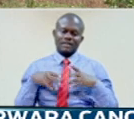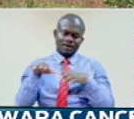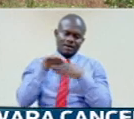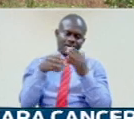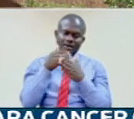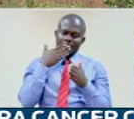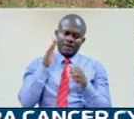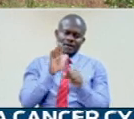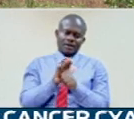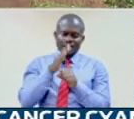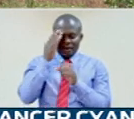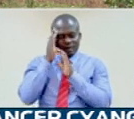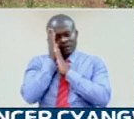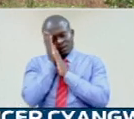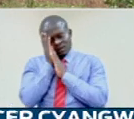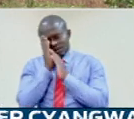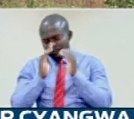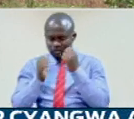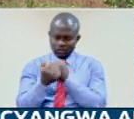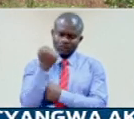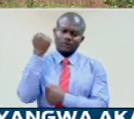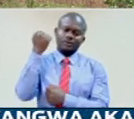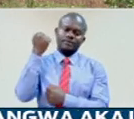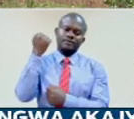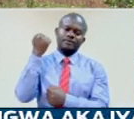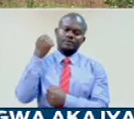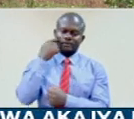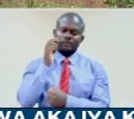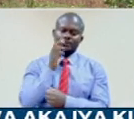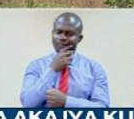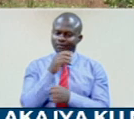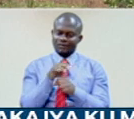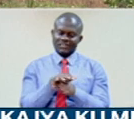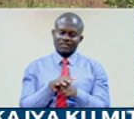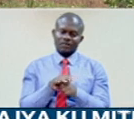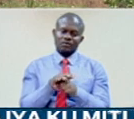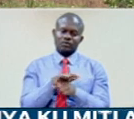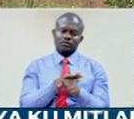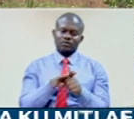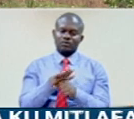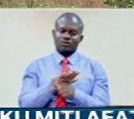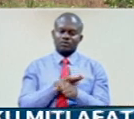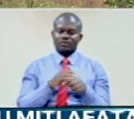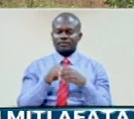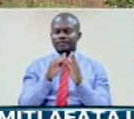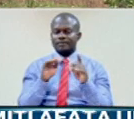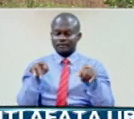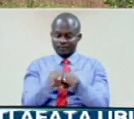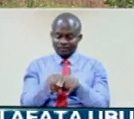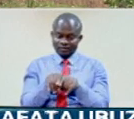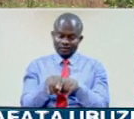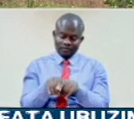kuko washoboraga kubyuka mu gatondo ugakanguka ugasanga amazi yuzuye inzu. Nka kwa kundi uva ku